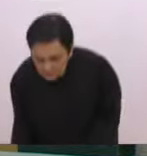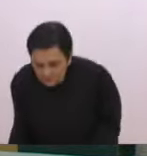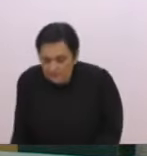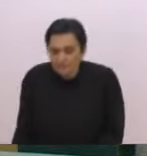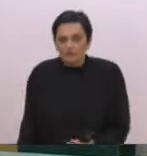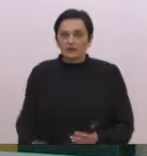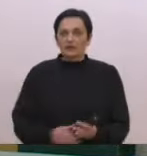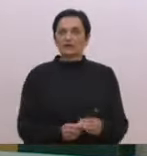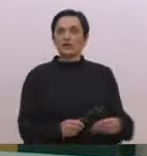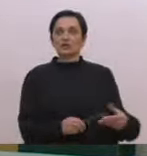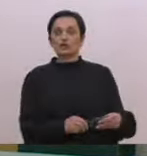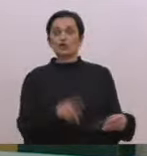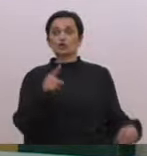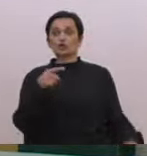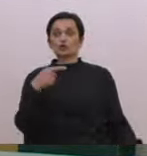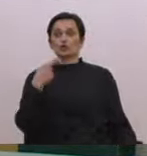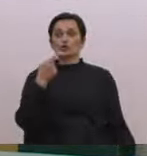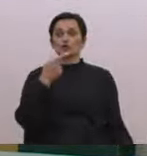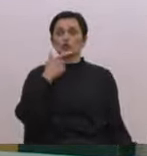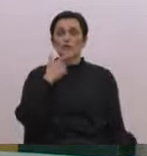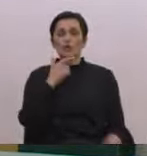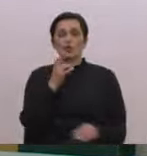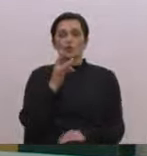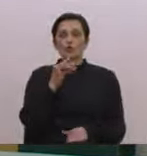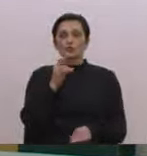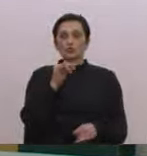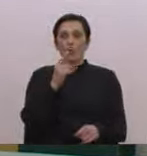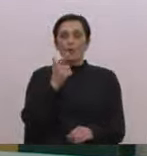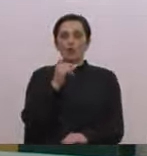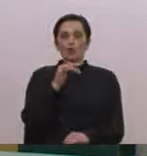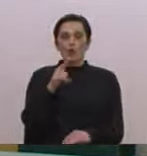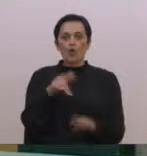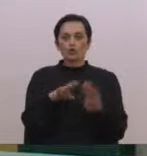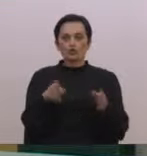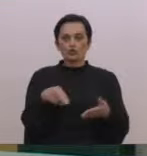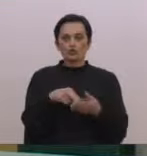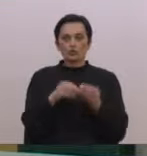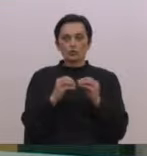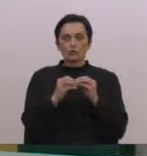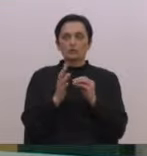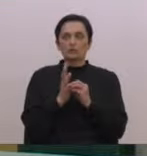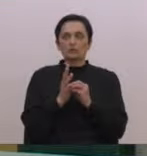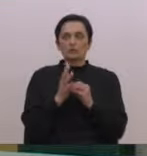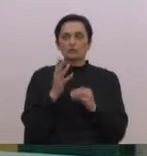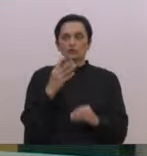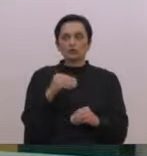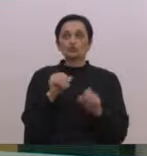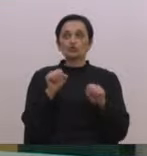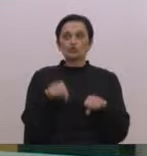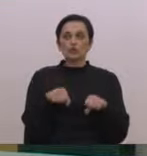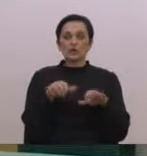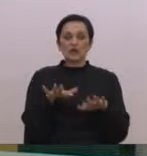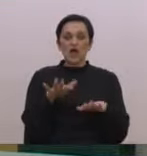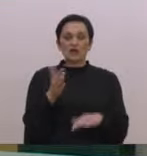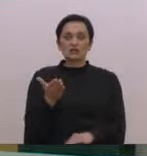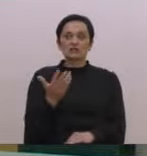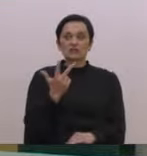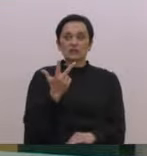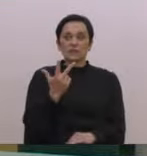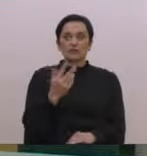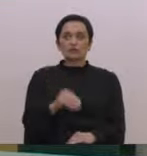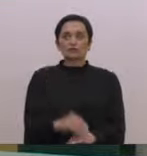Shemdeg gaunsvleli Batoni Roman Kotsiridze tribunastan 15 zoti sheuli adgilidan 3 zoti.